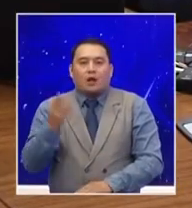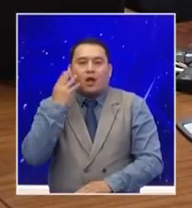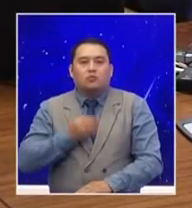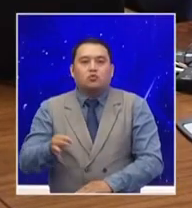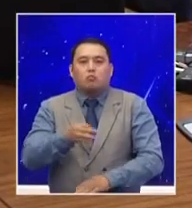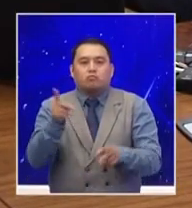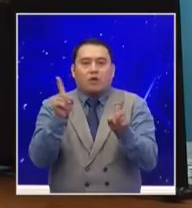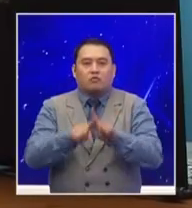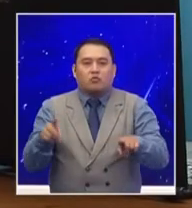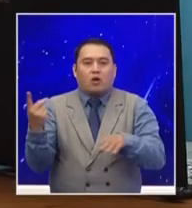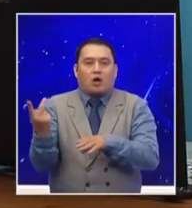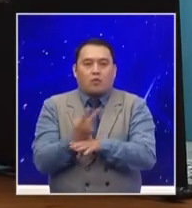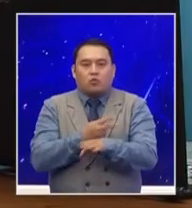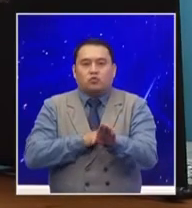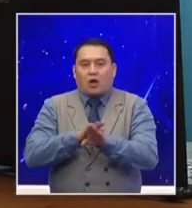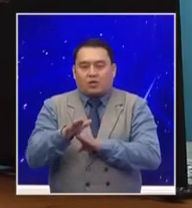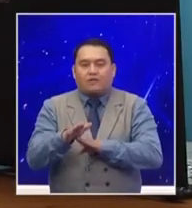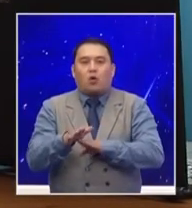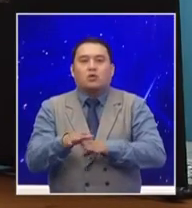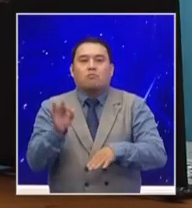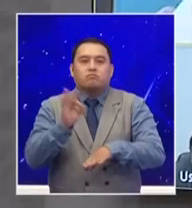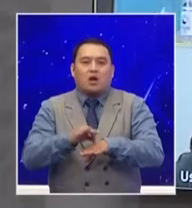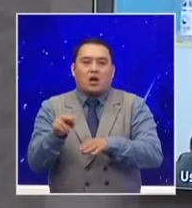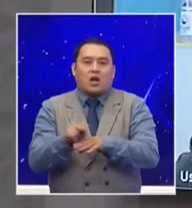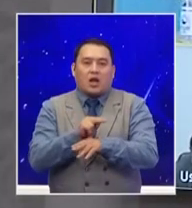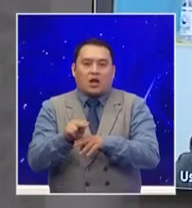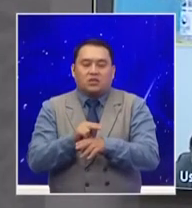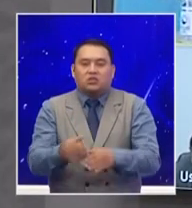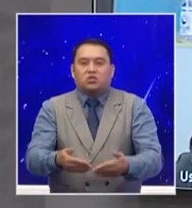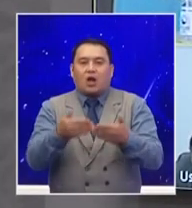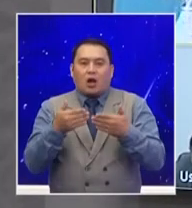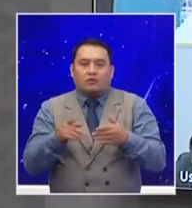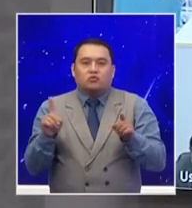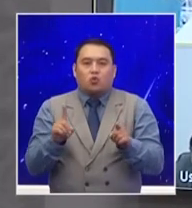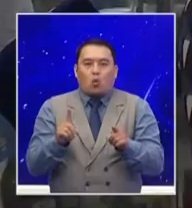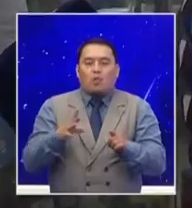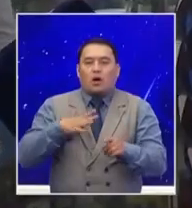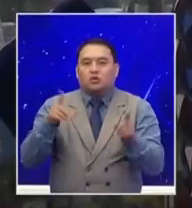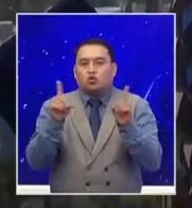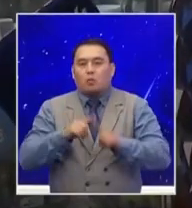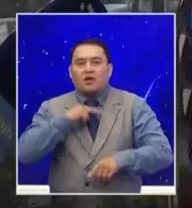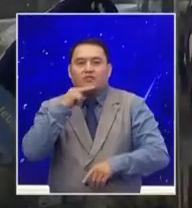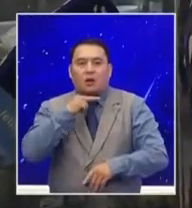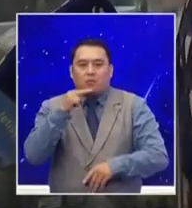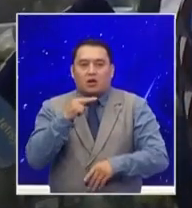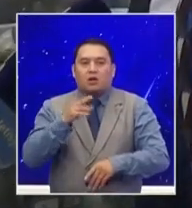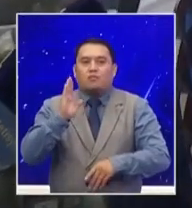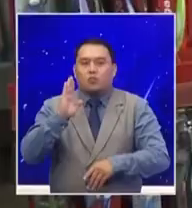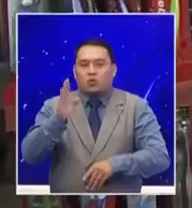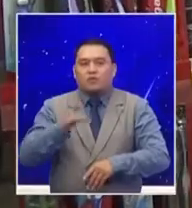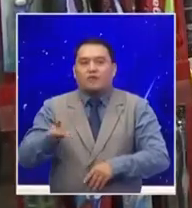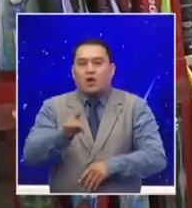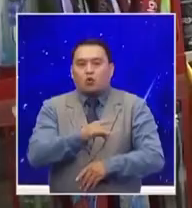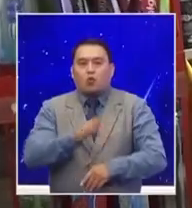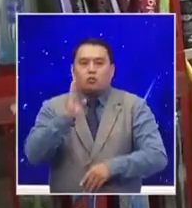область ко второй волне полностью готова. Но, как известно, болезнь легче предотвратить. Потому профилактике особое внимание. В ближайшее время в